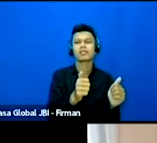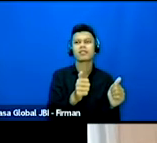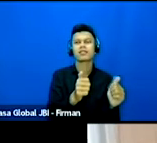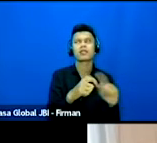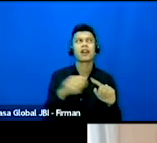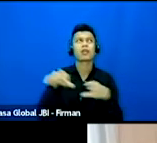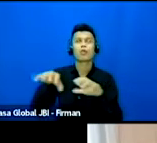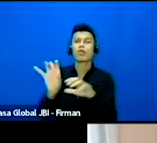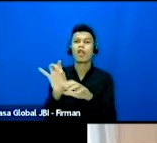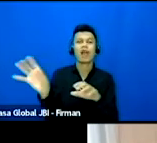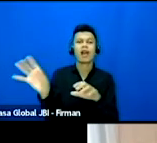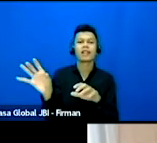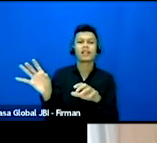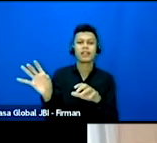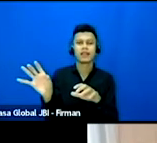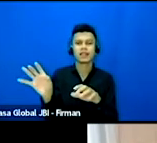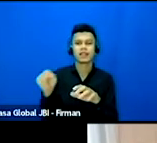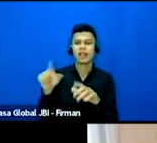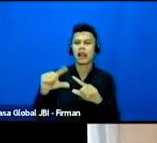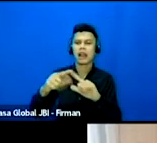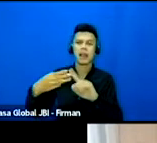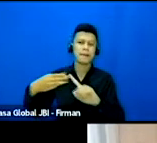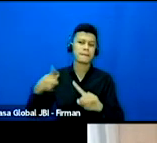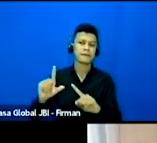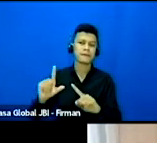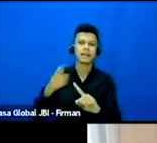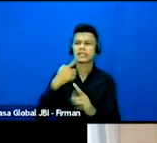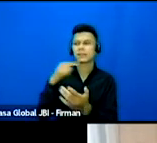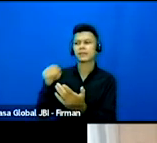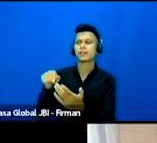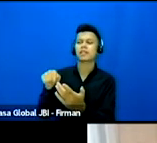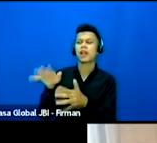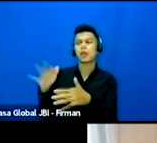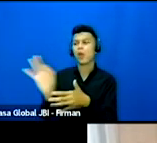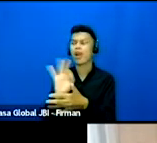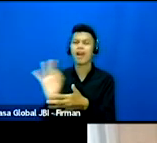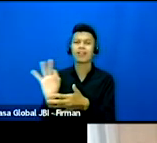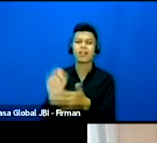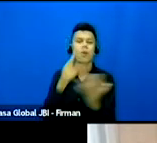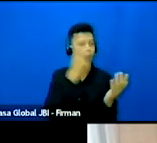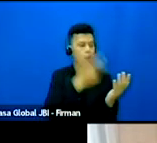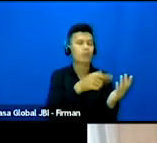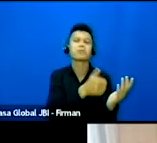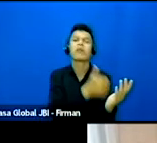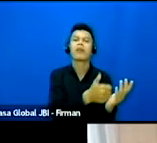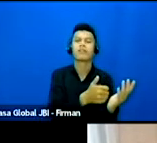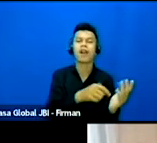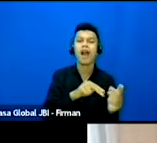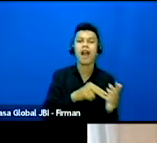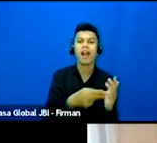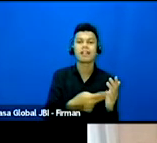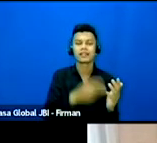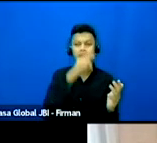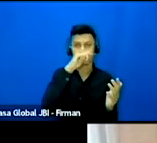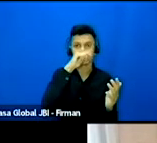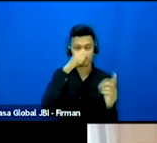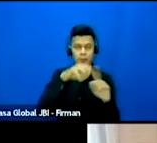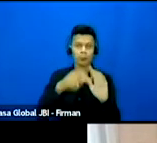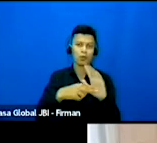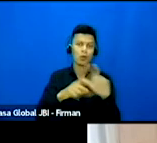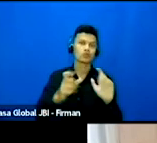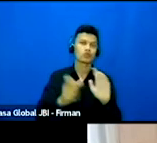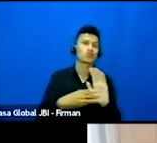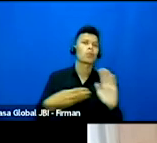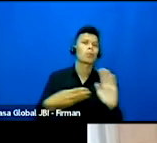produk lain yang le Hanya seperti ini atau yang tidak ada levelnya sehingga pilihan-pilihan itulah yang